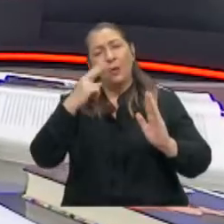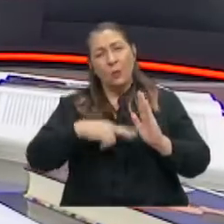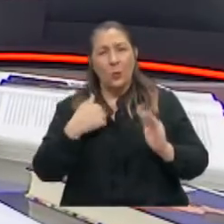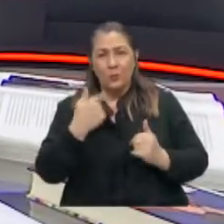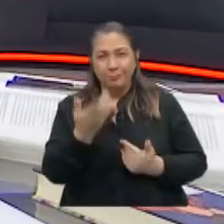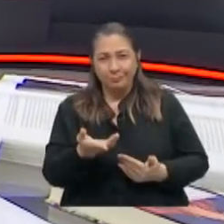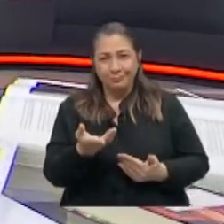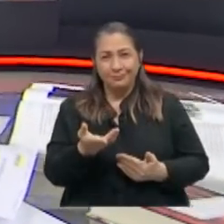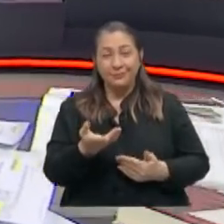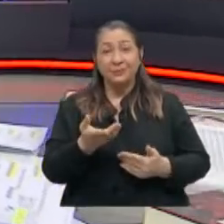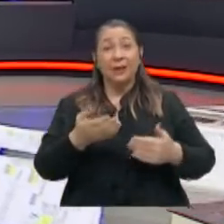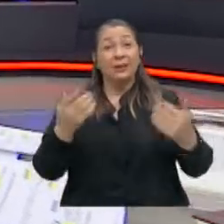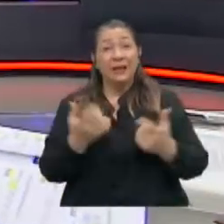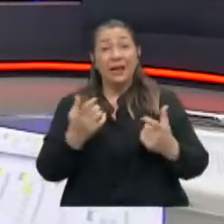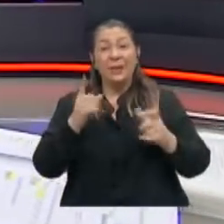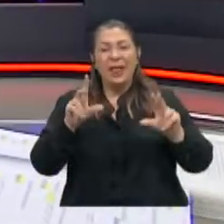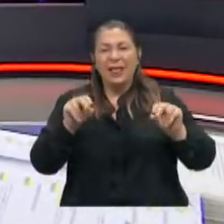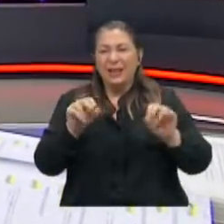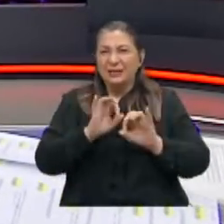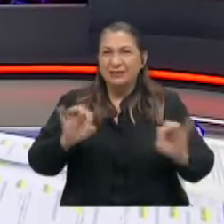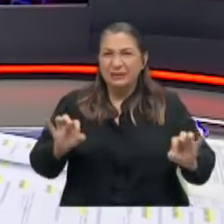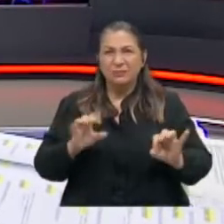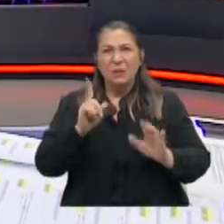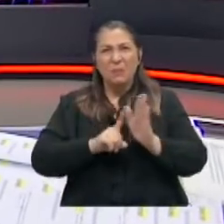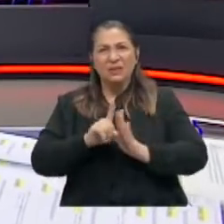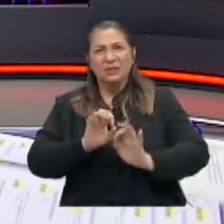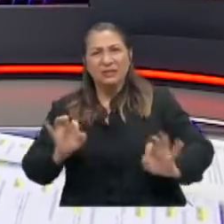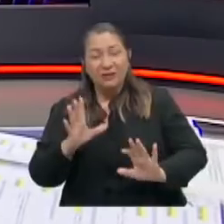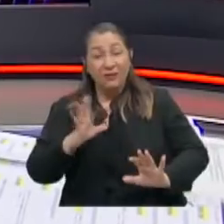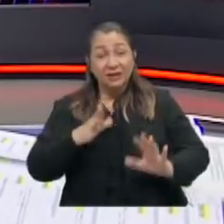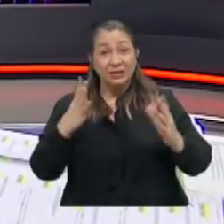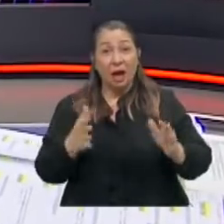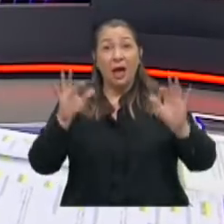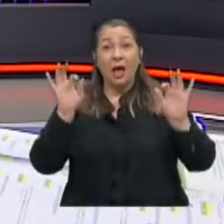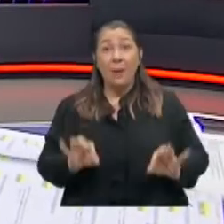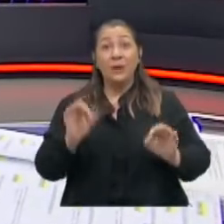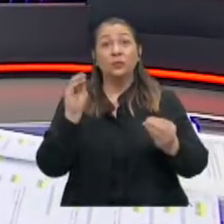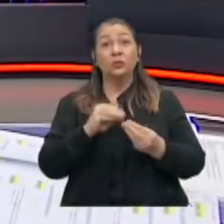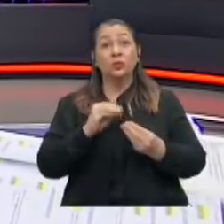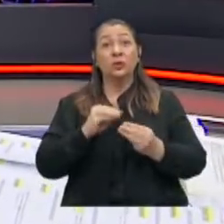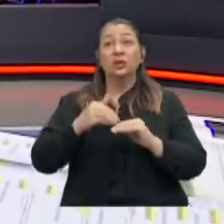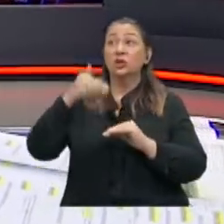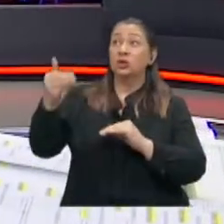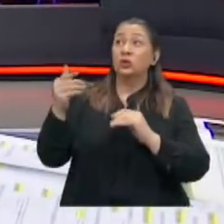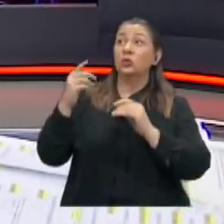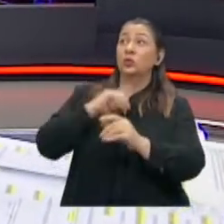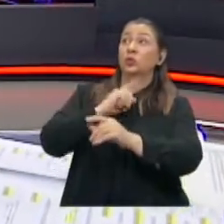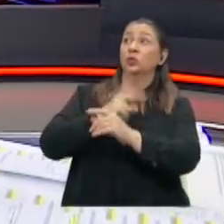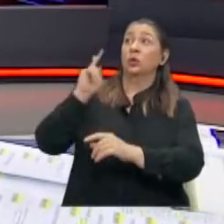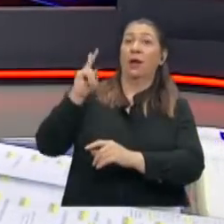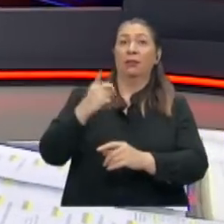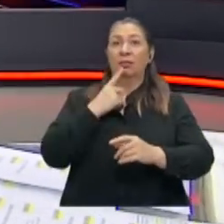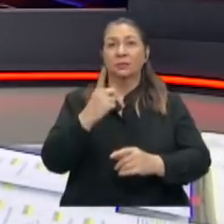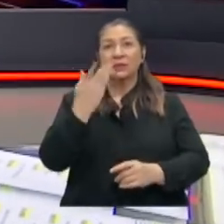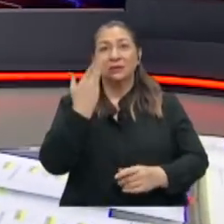ben de. Nerede bir yetersizlik, nerede bir başarısızlık varsa hemen suçlu dış güçler demiş bir